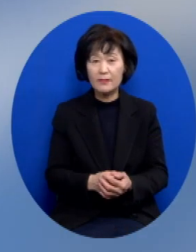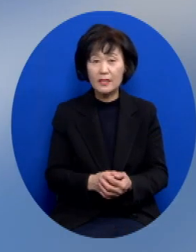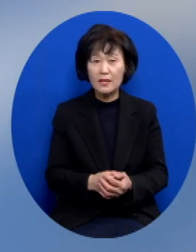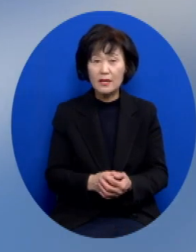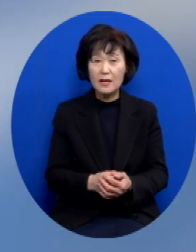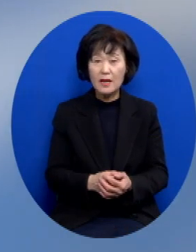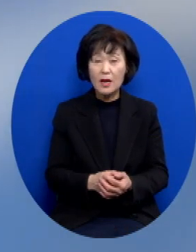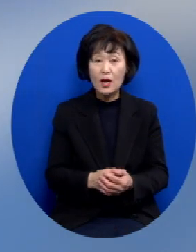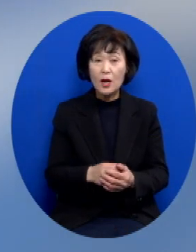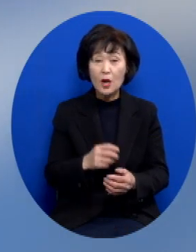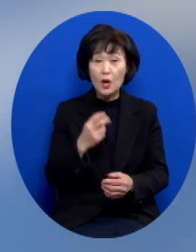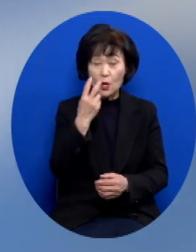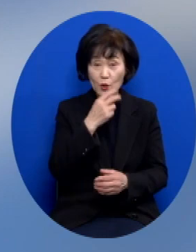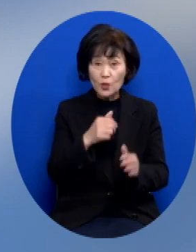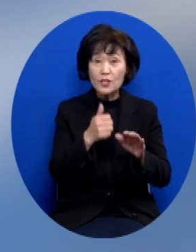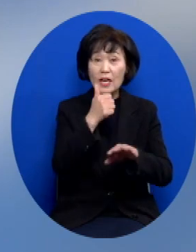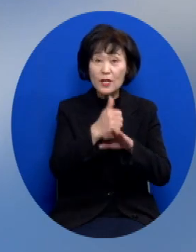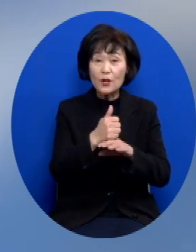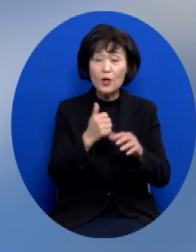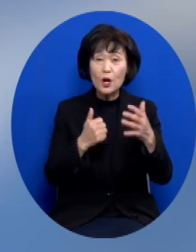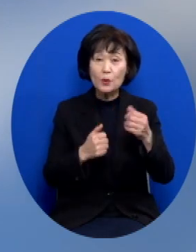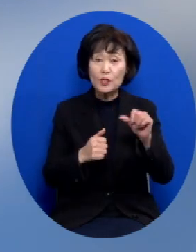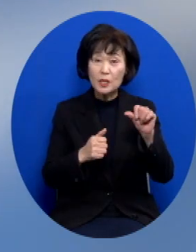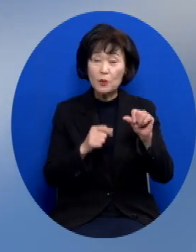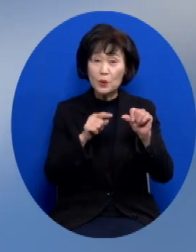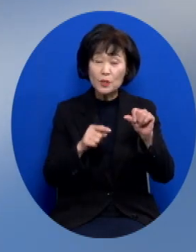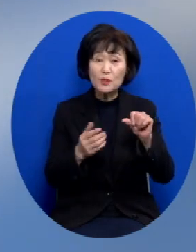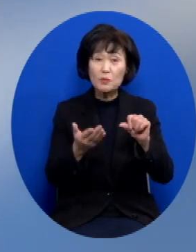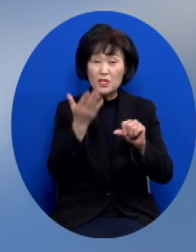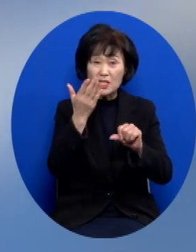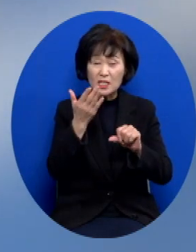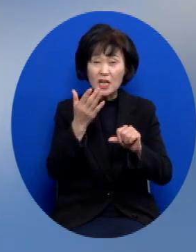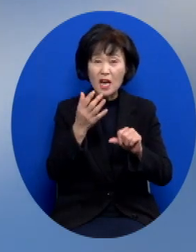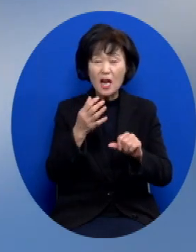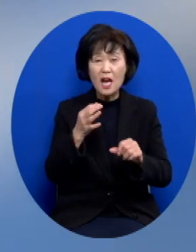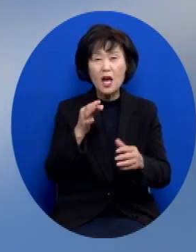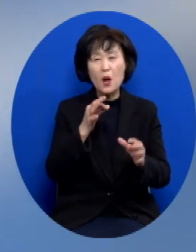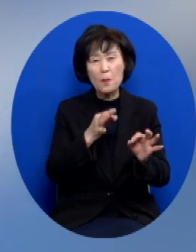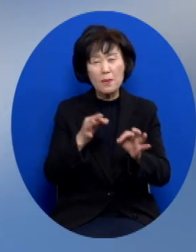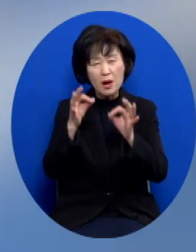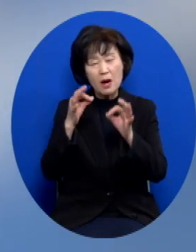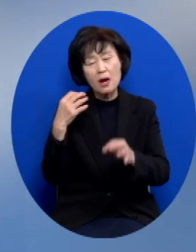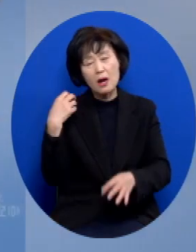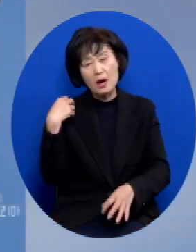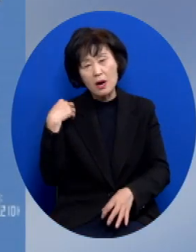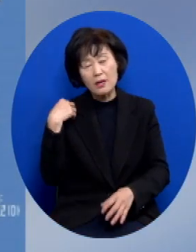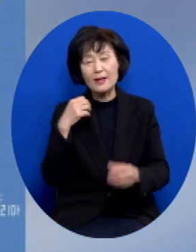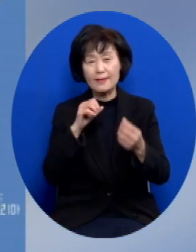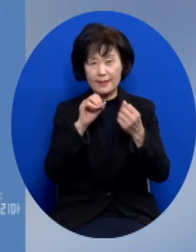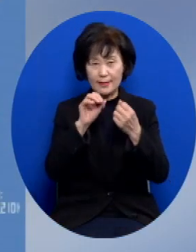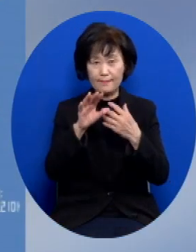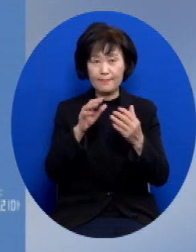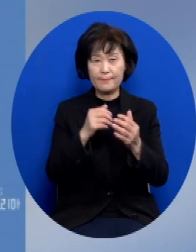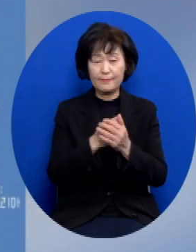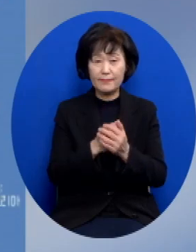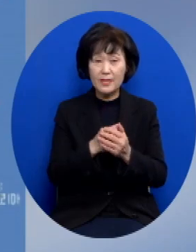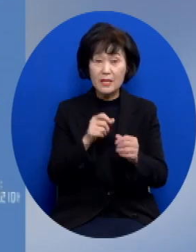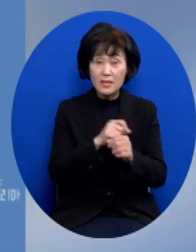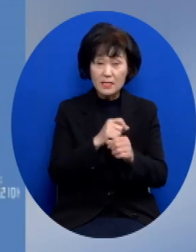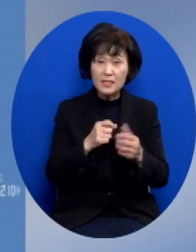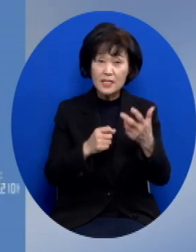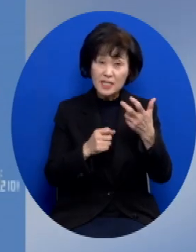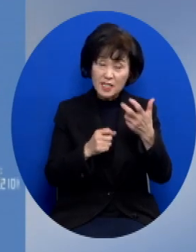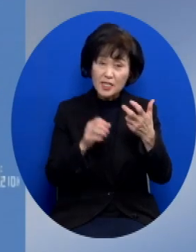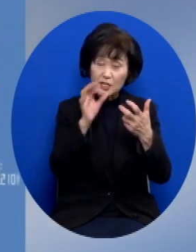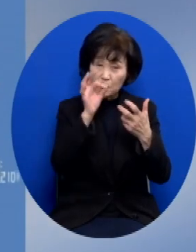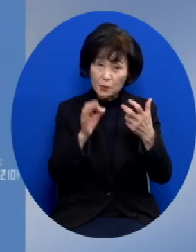인크루트의 조사 결과 95% 넘는 사람이 요금 인상 수준이 높아 부담스럽다고 답한 것으로 나타났습니다. 특히 70%